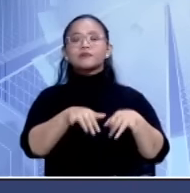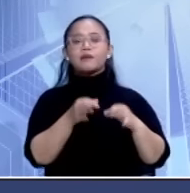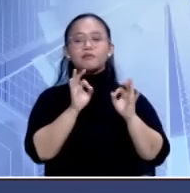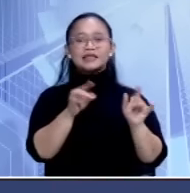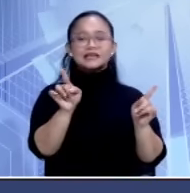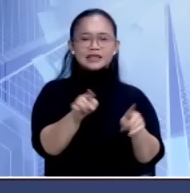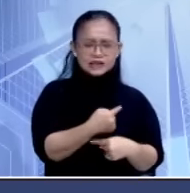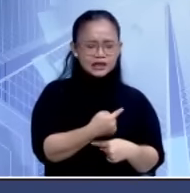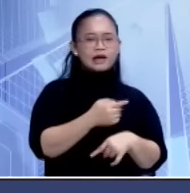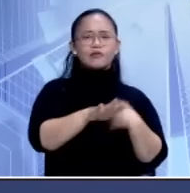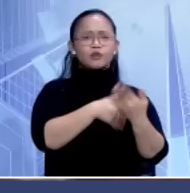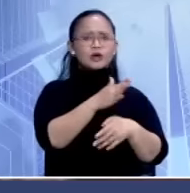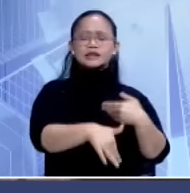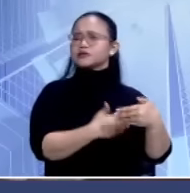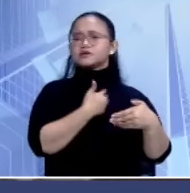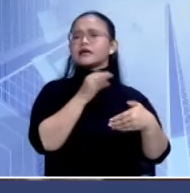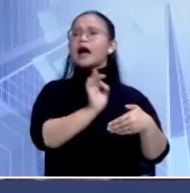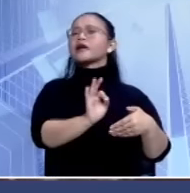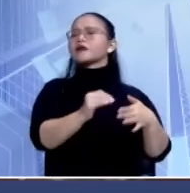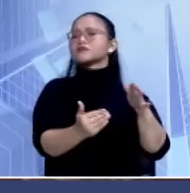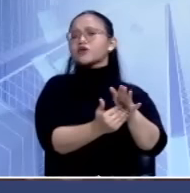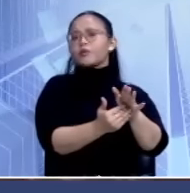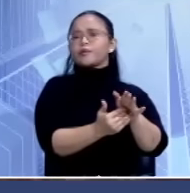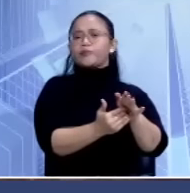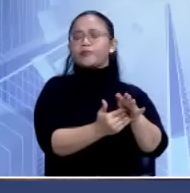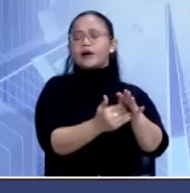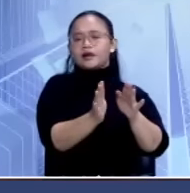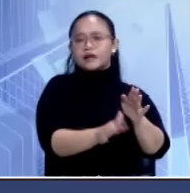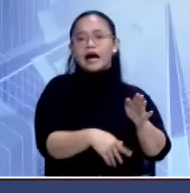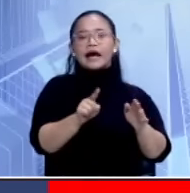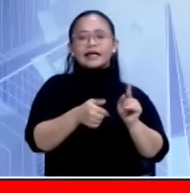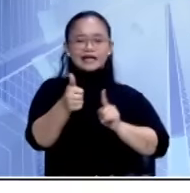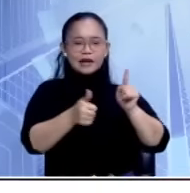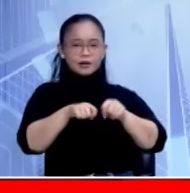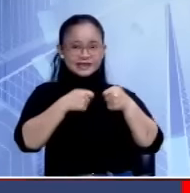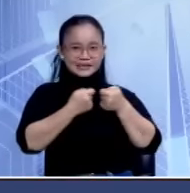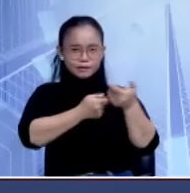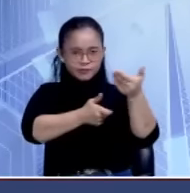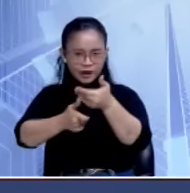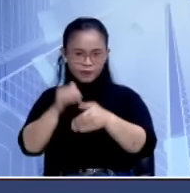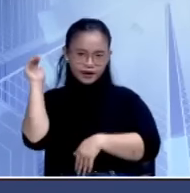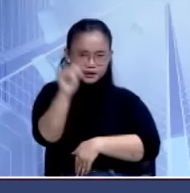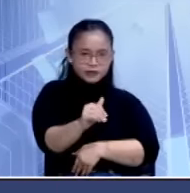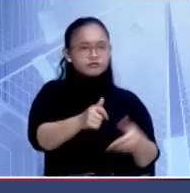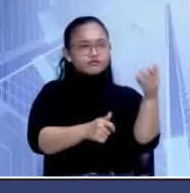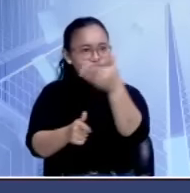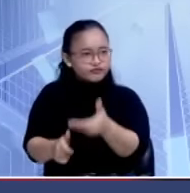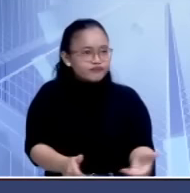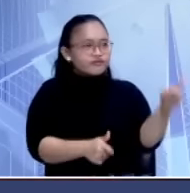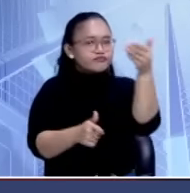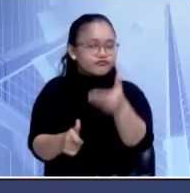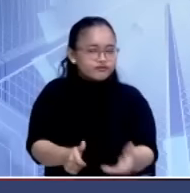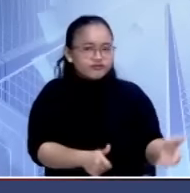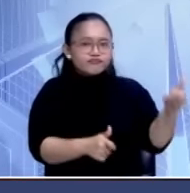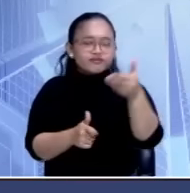pabrik sedang tidak beroperasi. Petugas damkar tiba dengan 16 unit mobil dan 80 personel pemadam